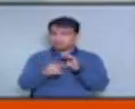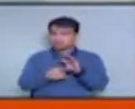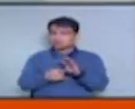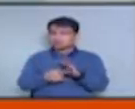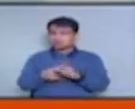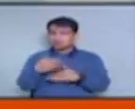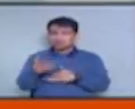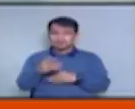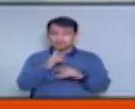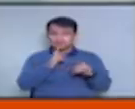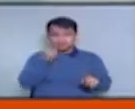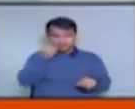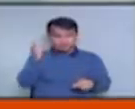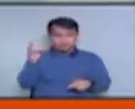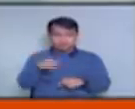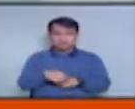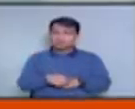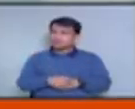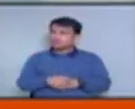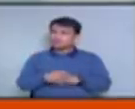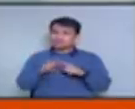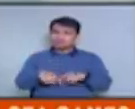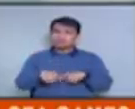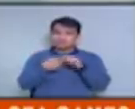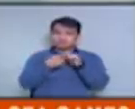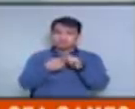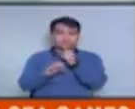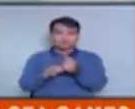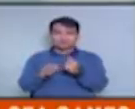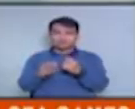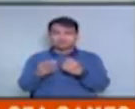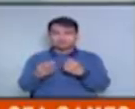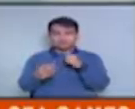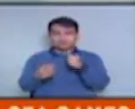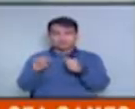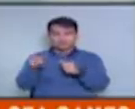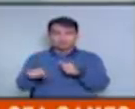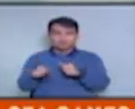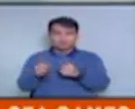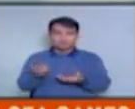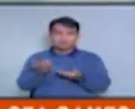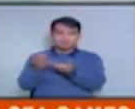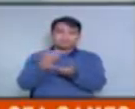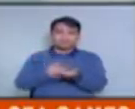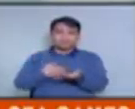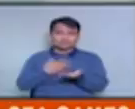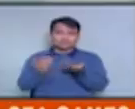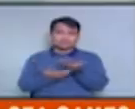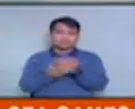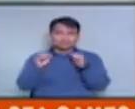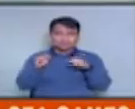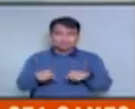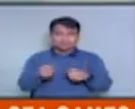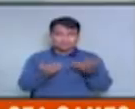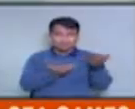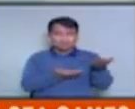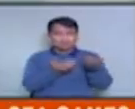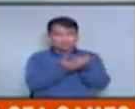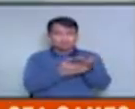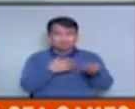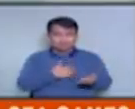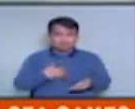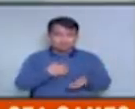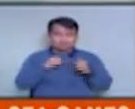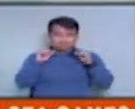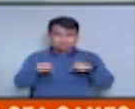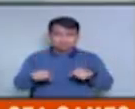agency magsasabi na pauwi na siya or pag-expire ng contract, huwag na siya i-renew. At pwede niyo po siyang sampahan ng kaso. Sa oras kayo po yung nakapagsampa ng kaso,